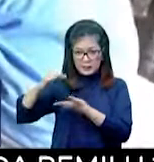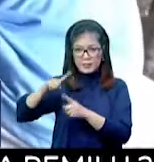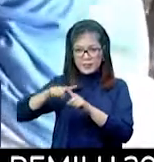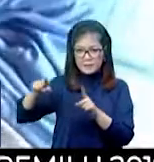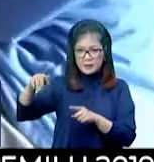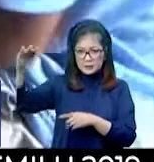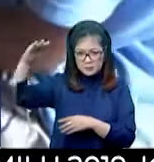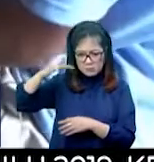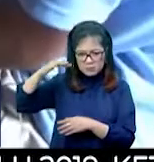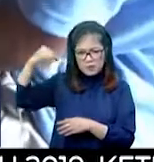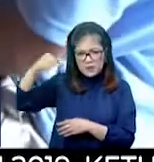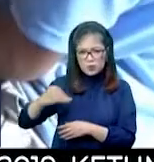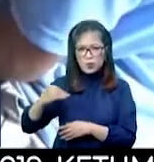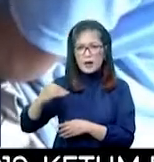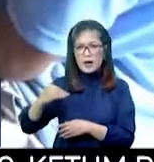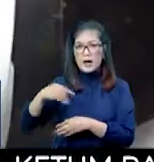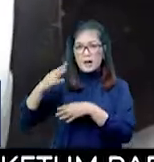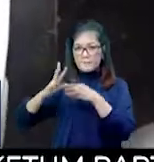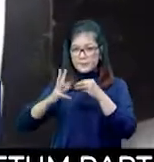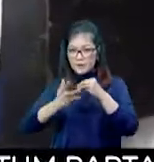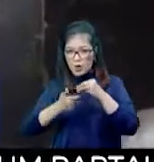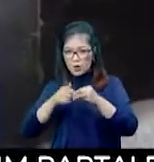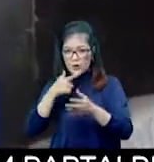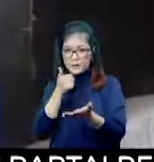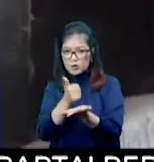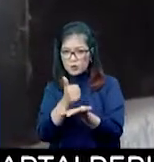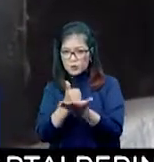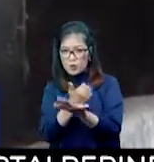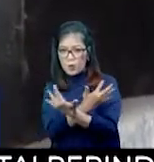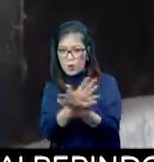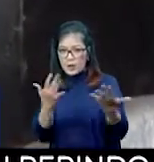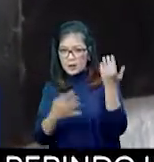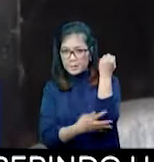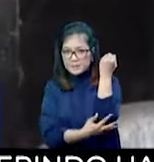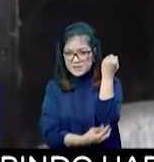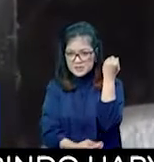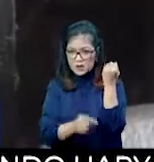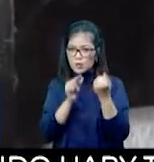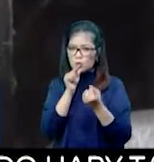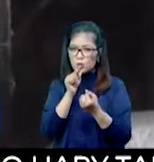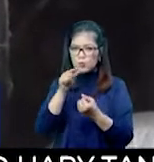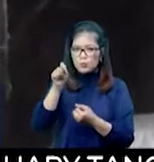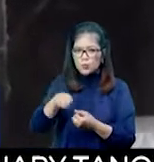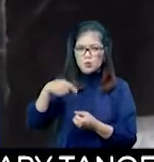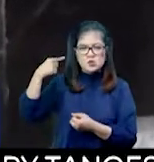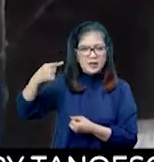Padahal minyak goreng curah justru menjadi andalan sebagian besar masyarakat, terutama kalangan bawah, untuk mencukupi kebutuhan minyak goreng